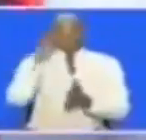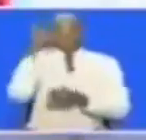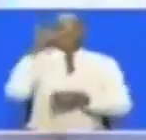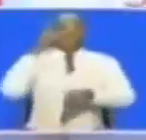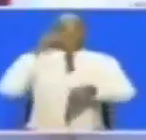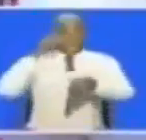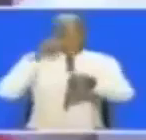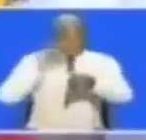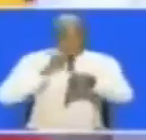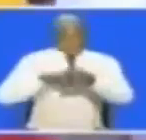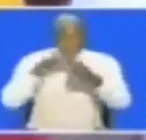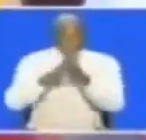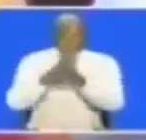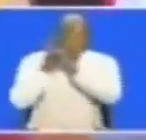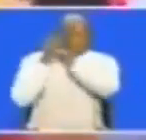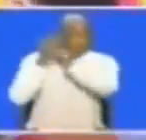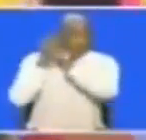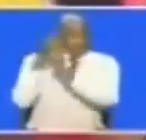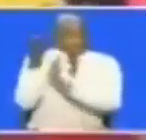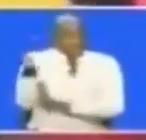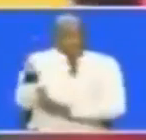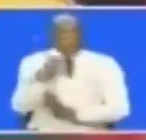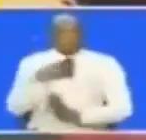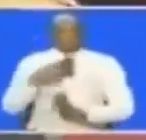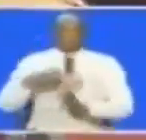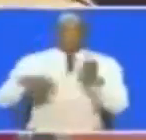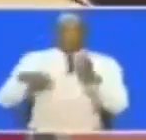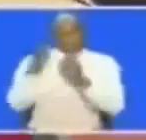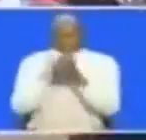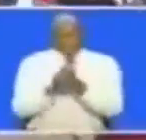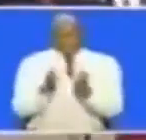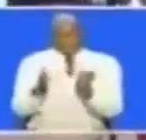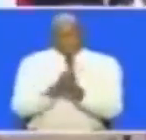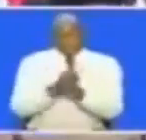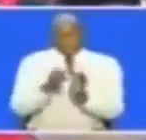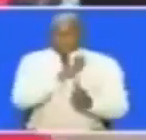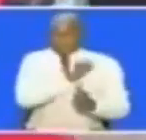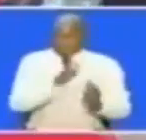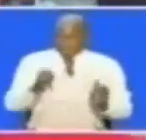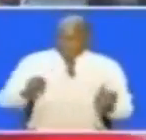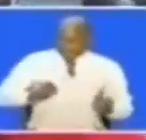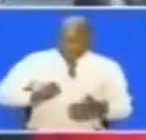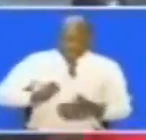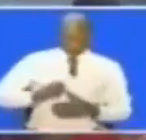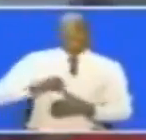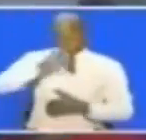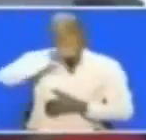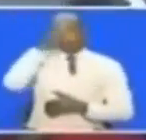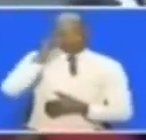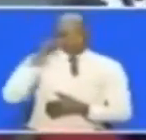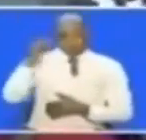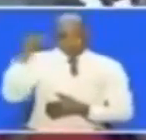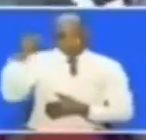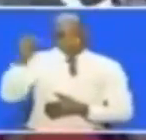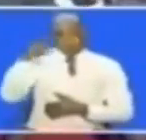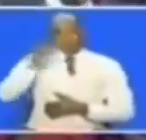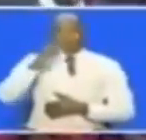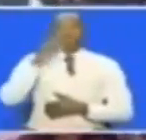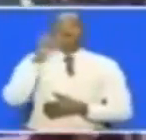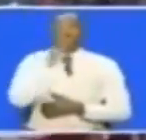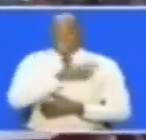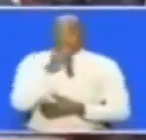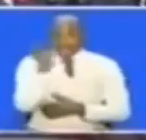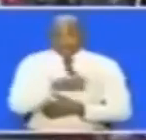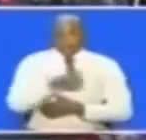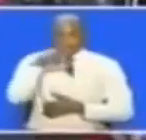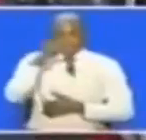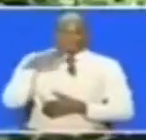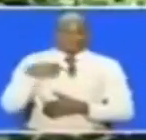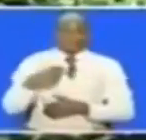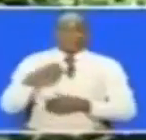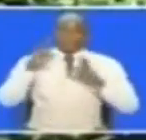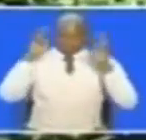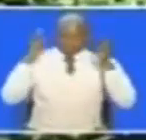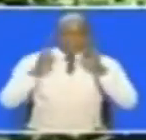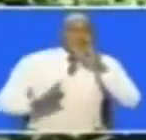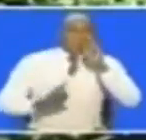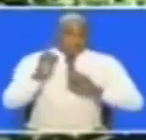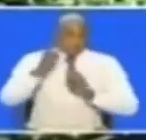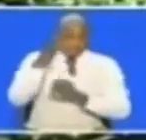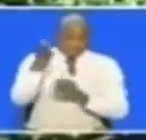wa pili kwa Jubilee, nao ushindani kati yake na seneta John Lonyangapuo wa KANU ndio mjadala mkuu sehemu